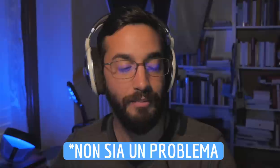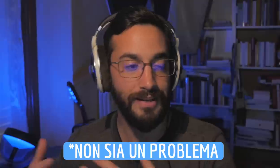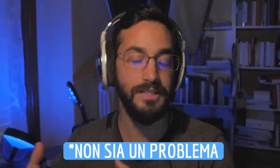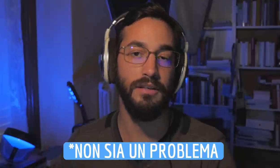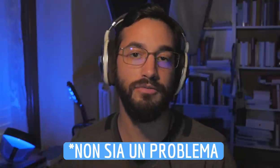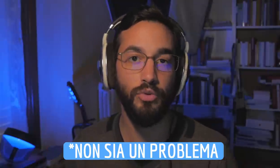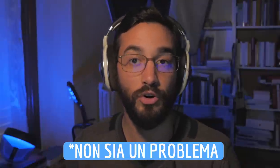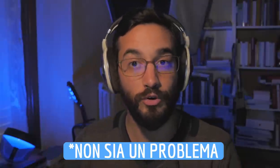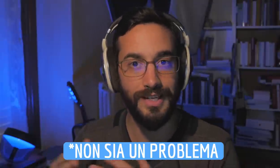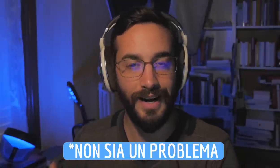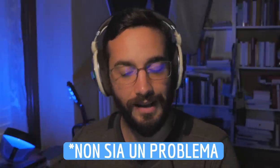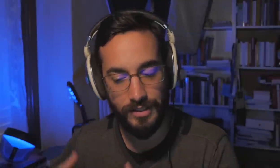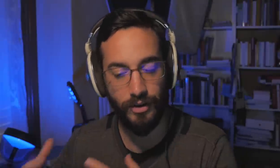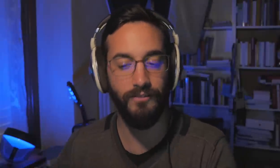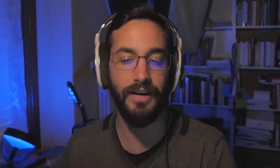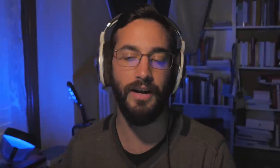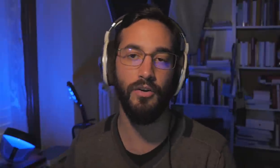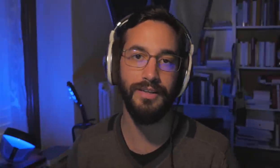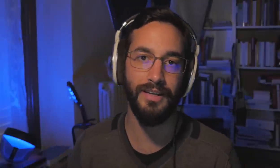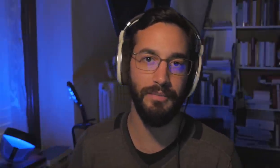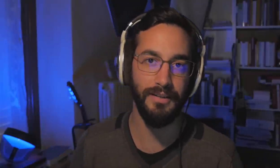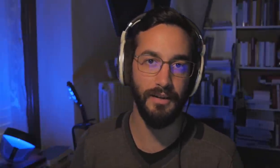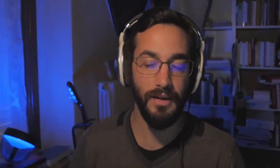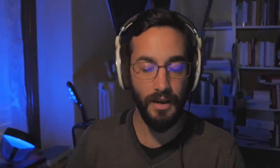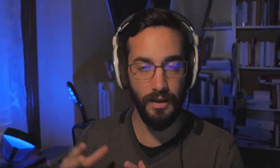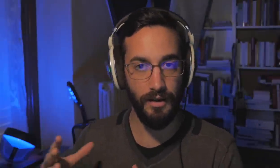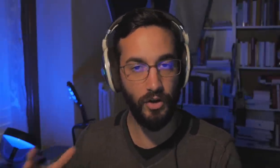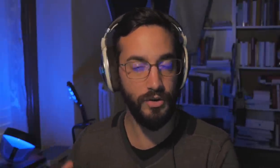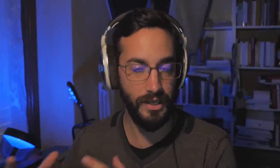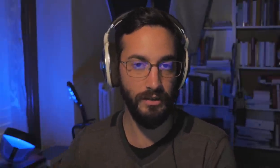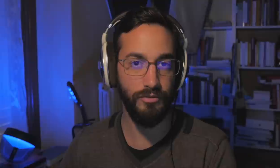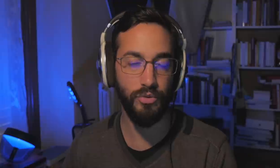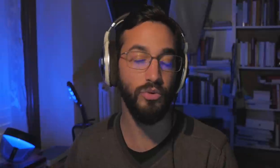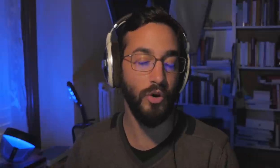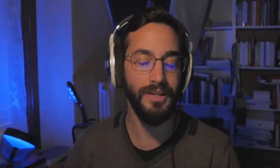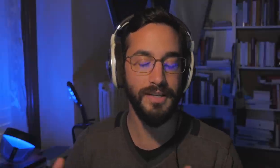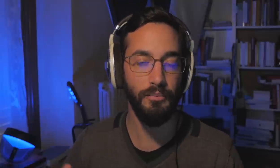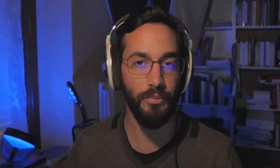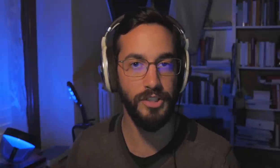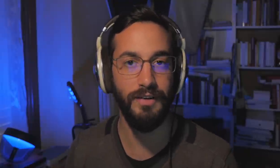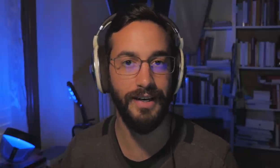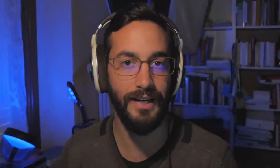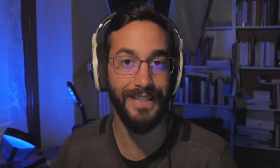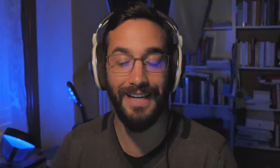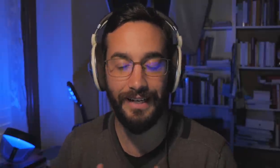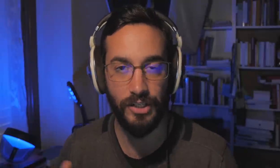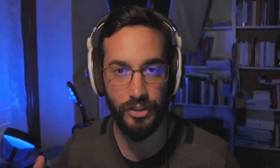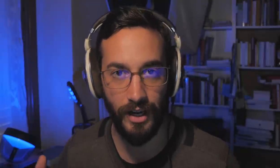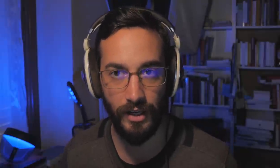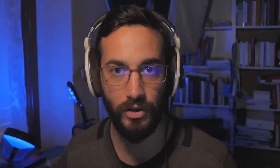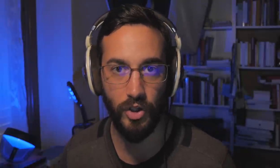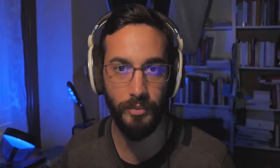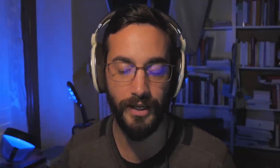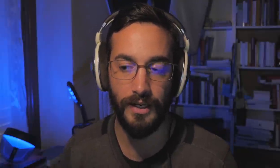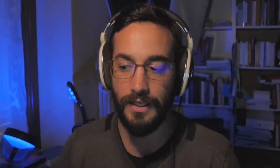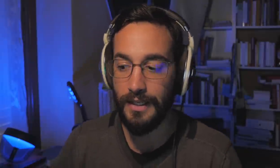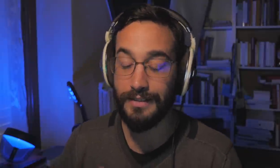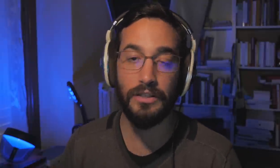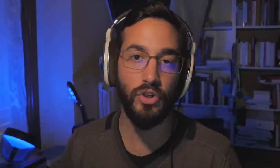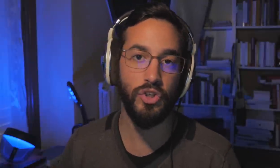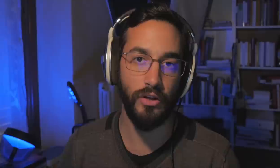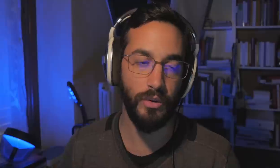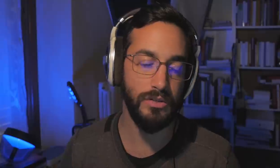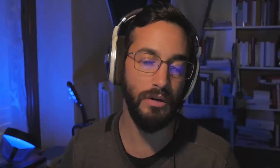sia un problema, anzi in futuro lo sarà se non avverranno determinate cose in futuro, come ad esempio, come diceva Draghi, la crescita economica.